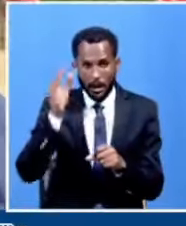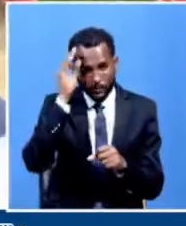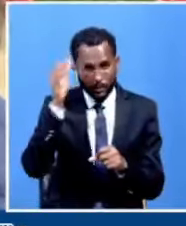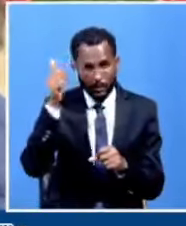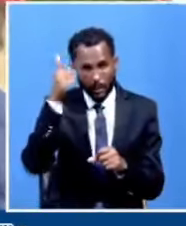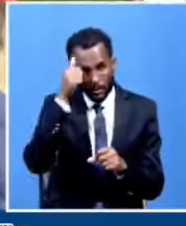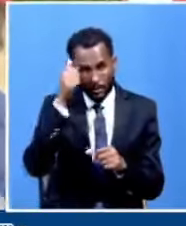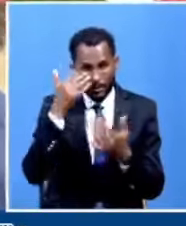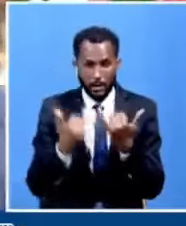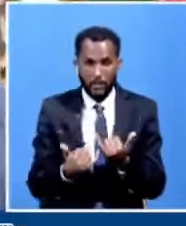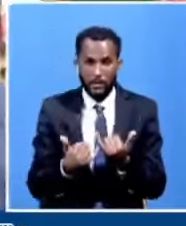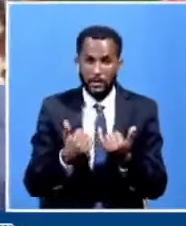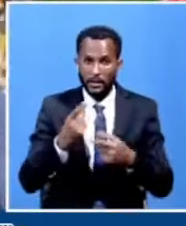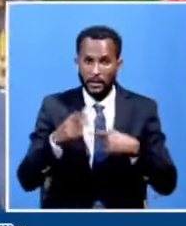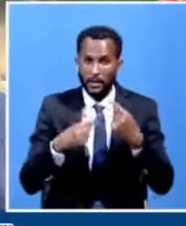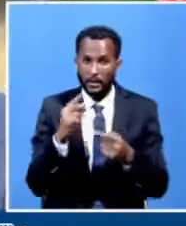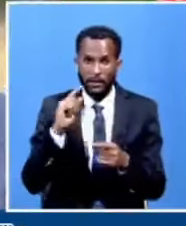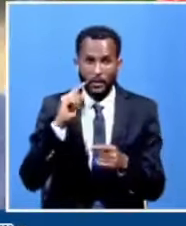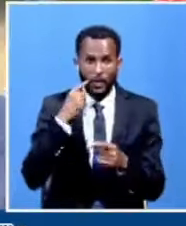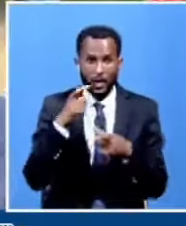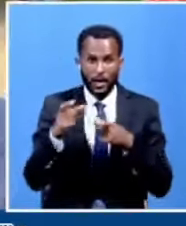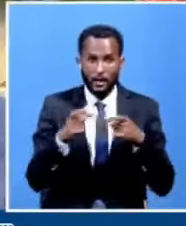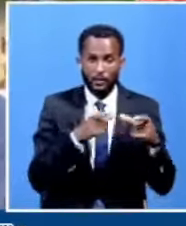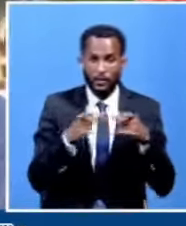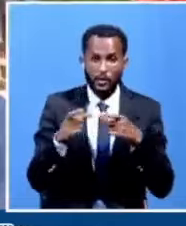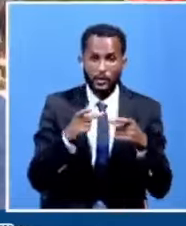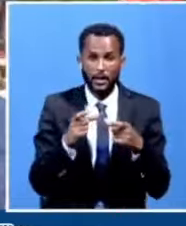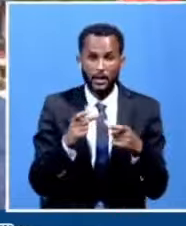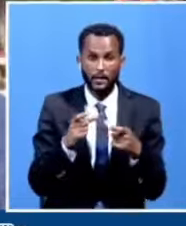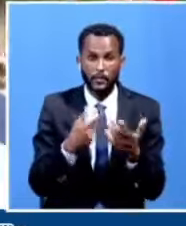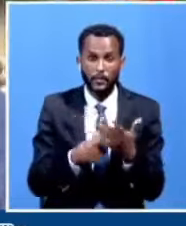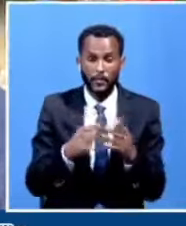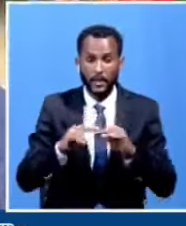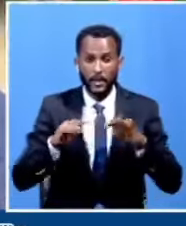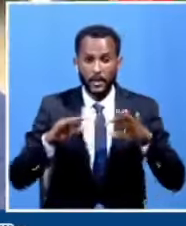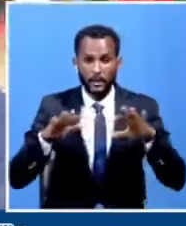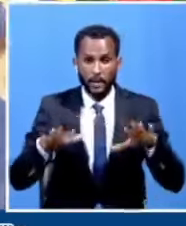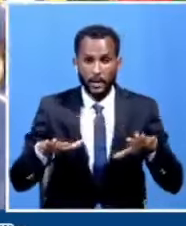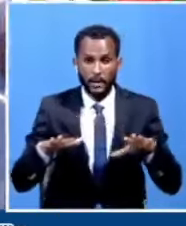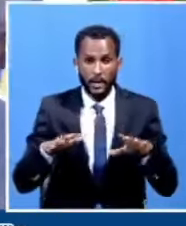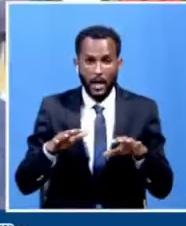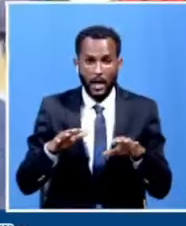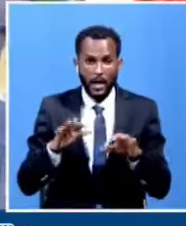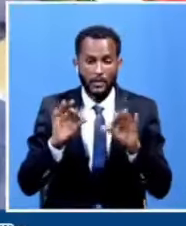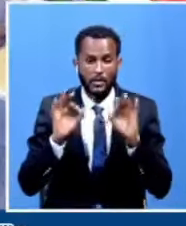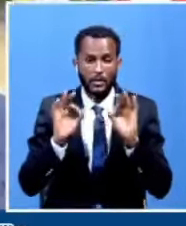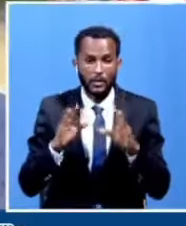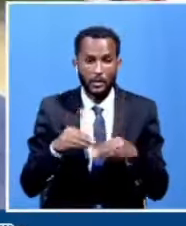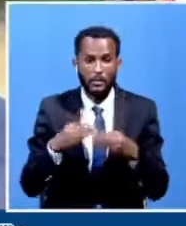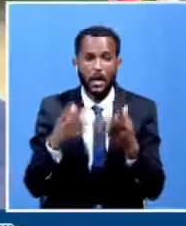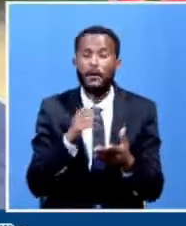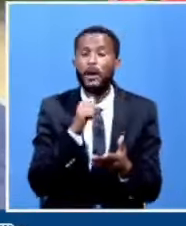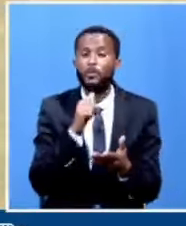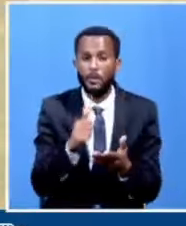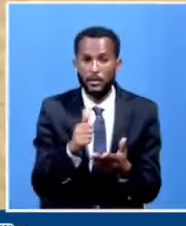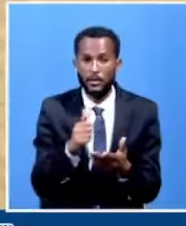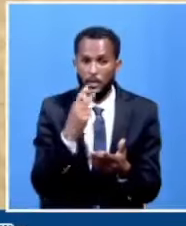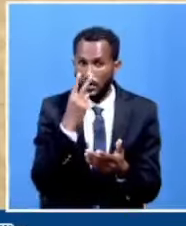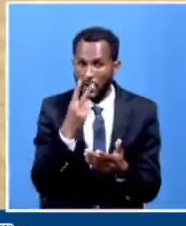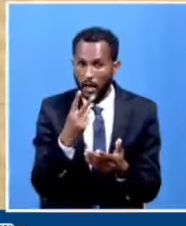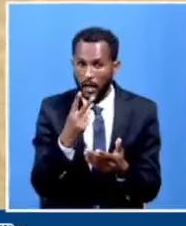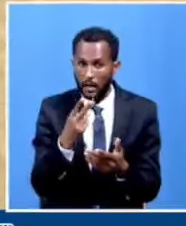حس خينا دينا ولاتي محدار ون سان ميدا تاش مو مقارين بر سان مهوي كونن. ترأيوس